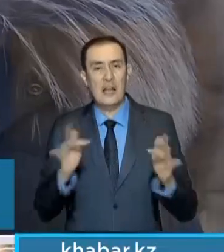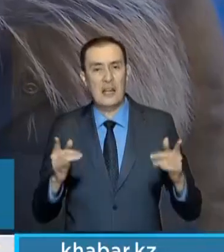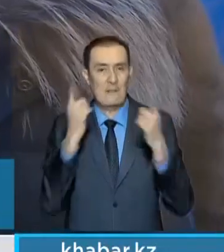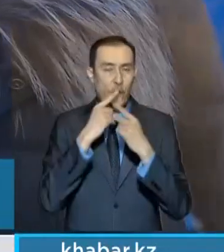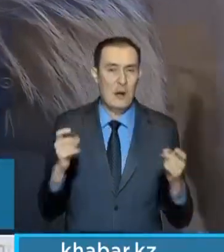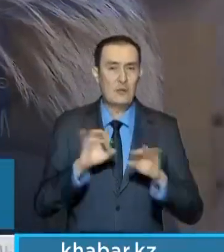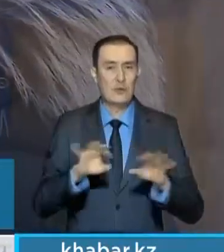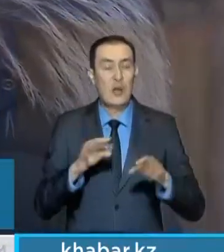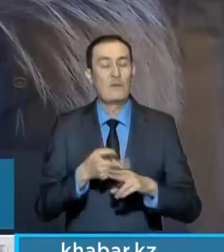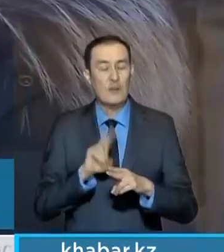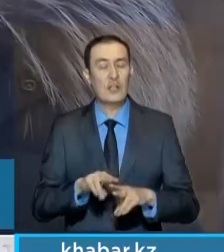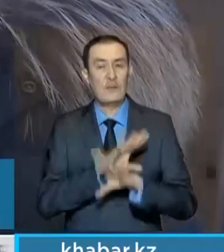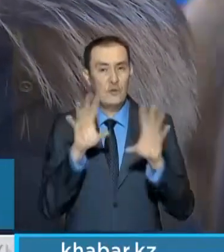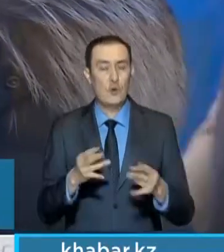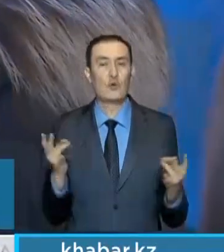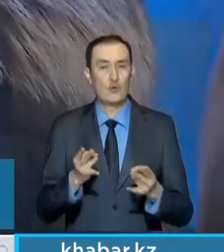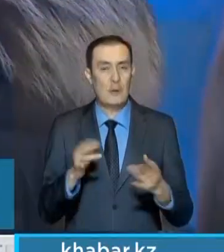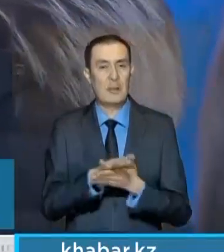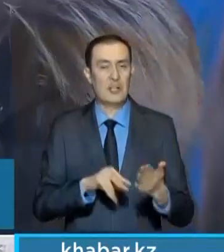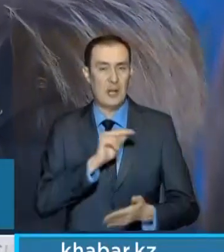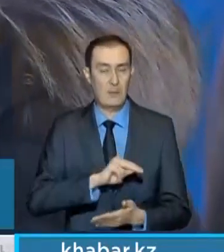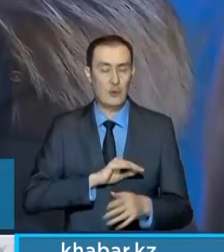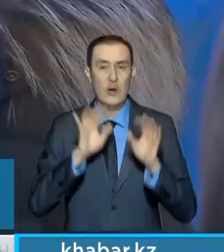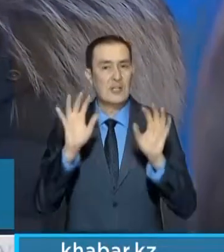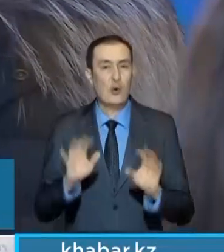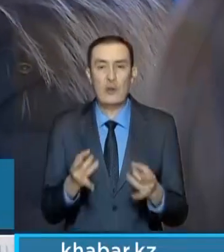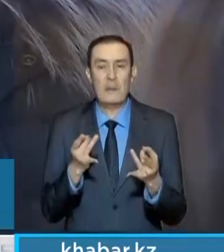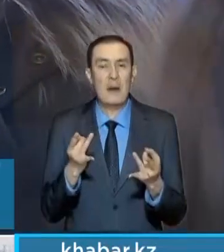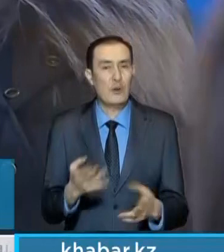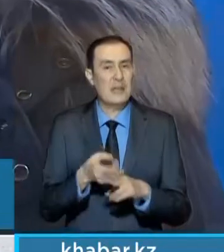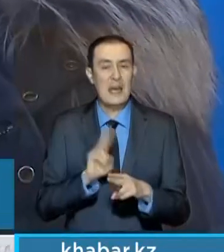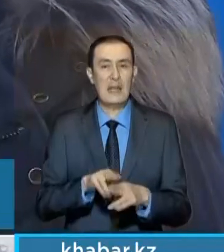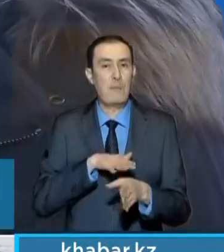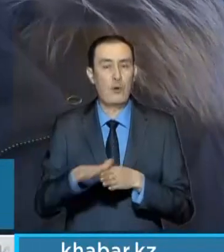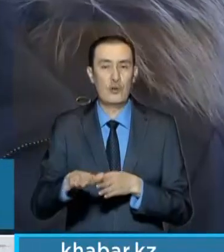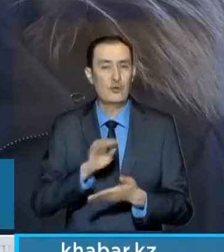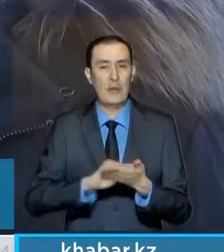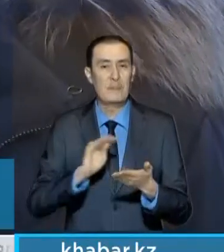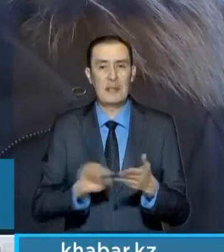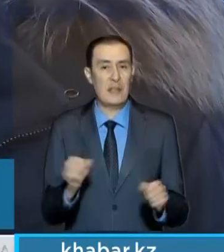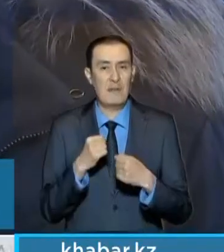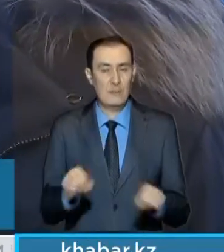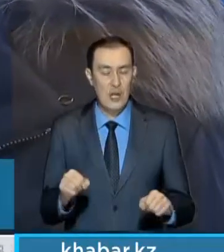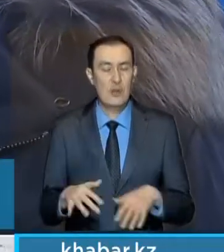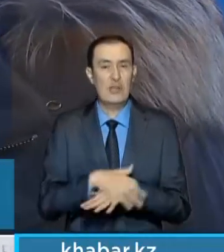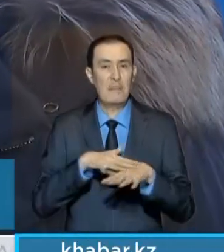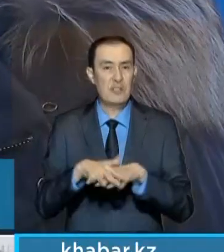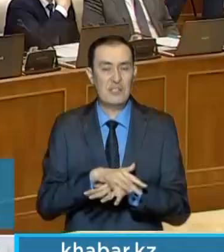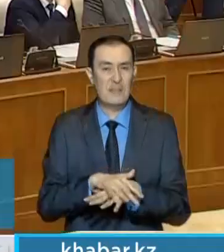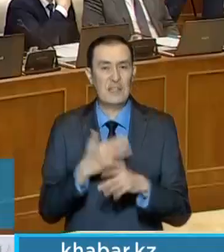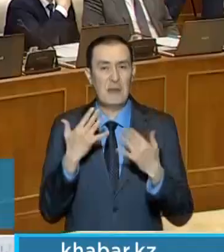и так далее над этим нужно работать не про это нужно поднимать вот это вот общественное